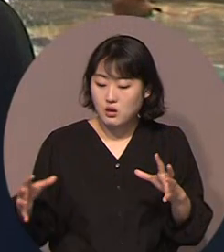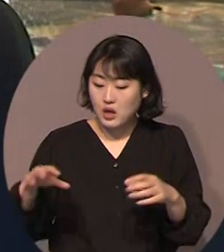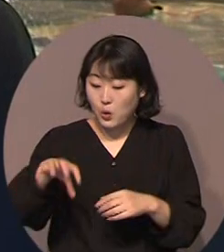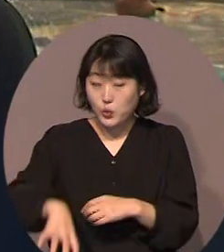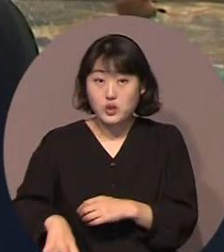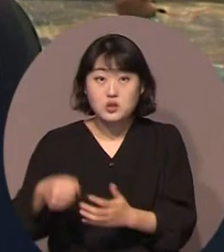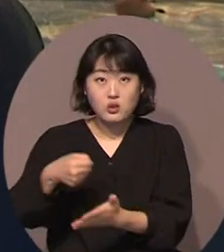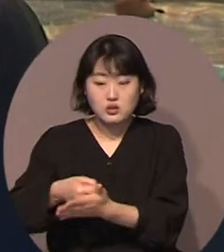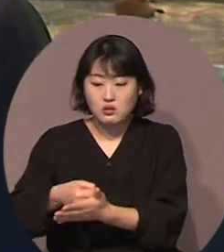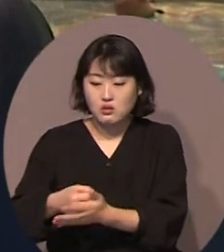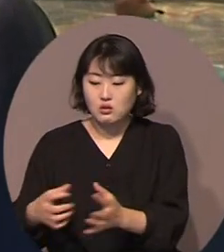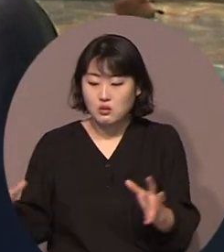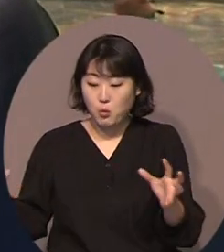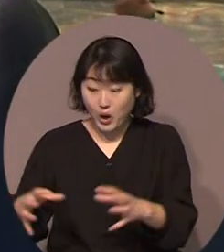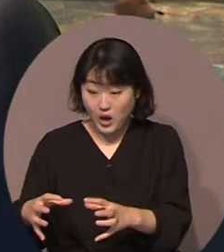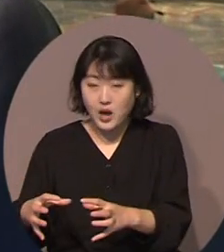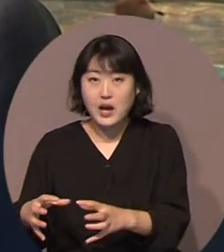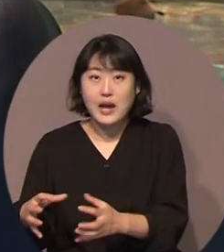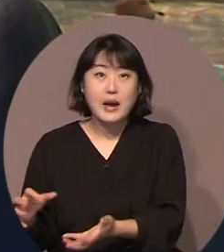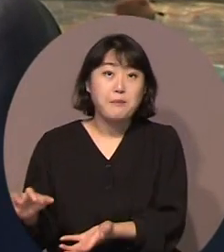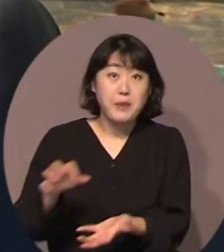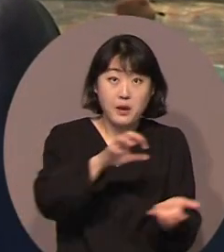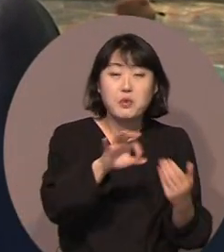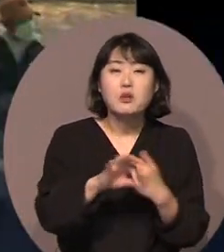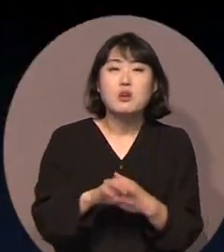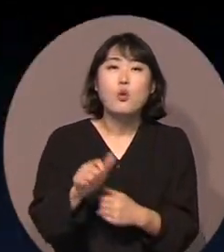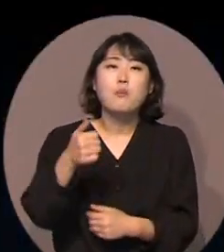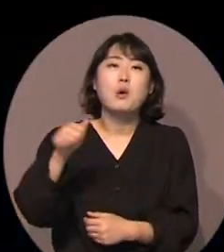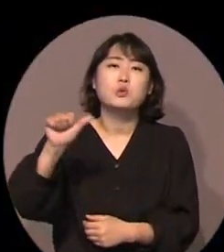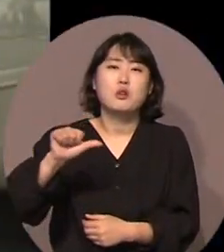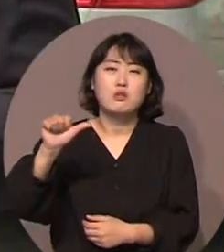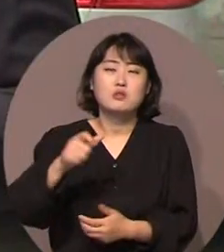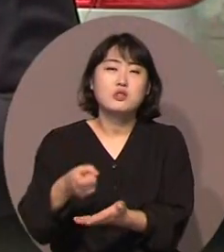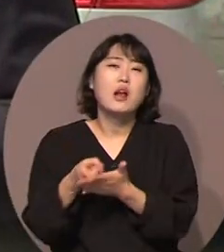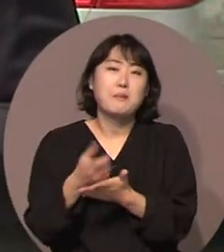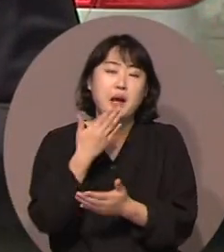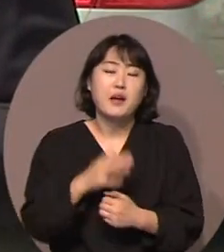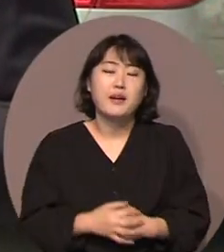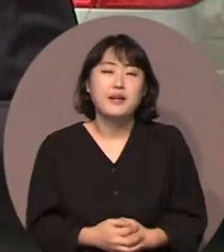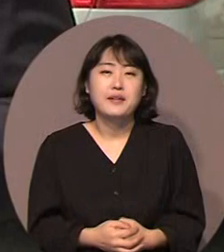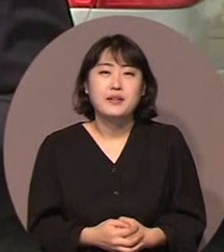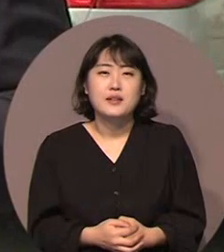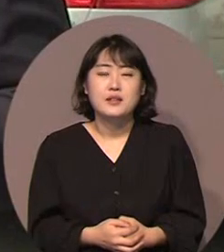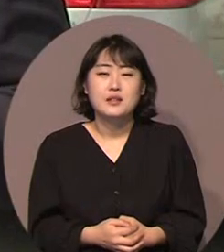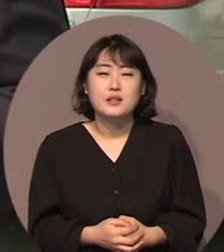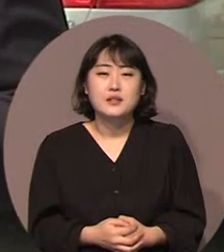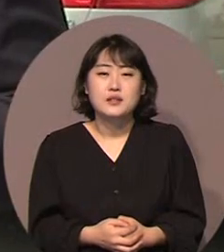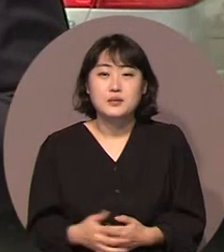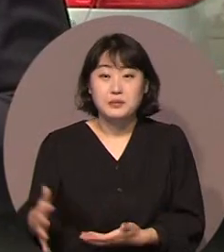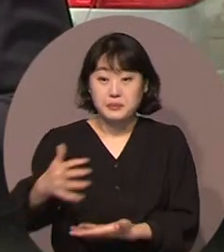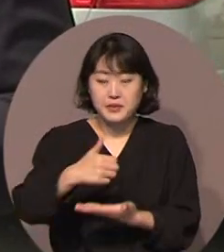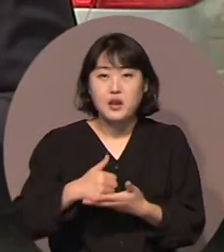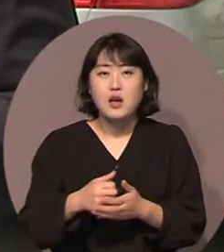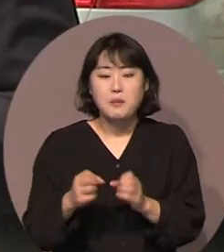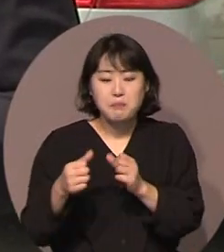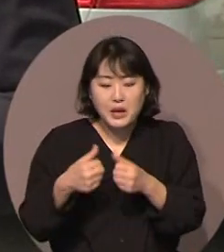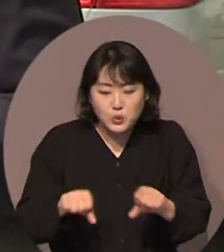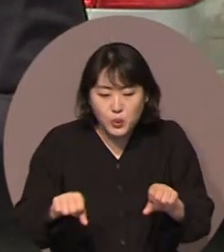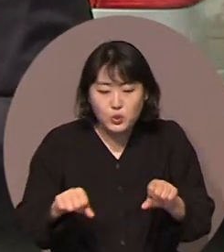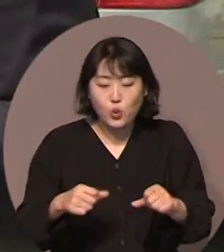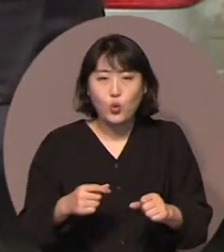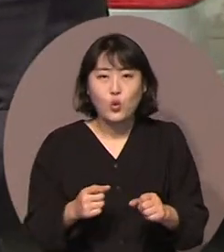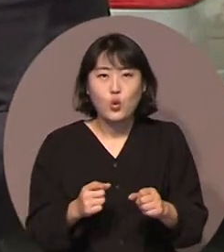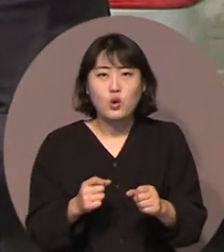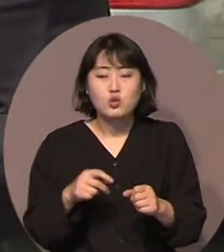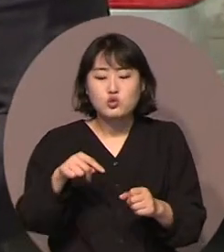통해서 55,000원까지 수지원반 비용을 줄일 수가 있었습니다 포함된 의료 폐기물은 파손이나 누칠 우려가 있기